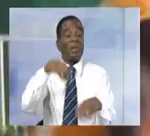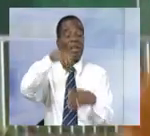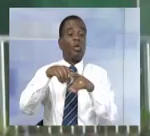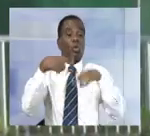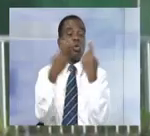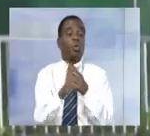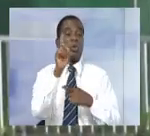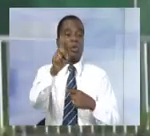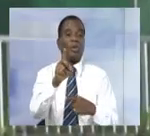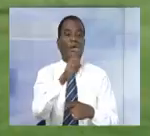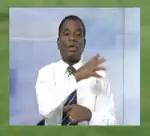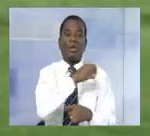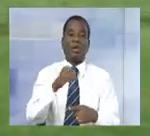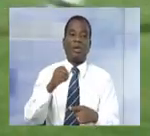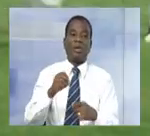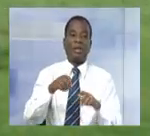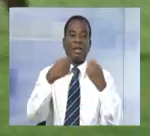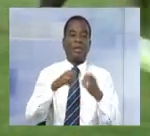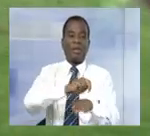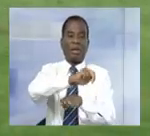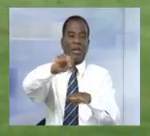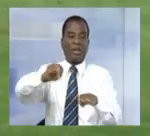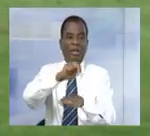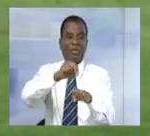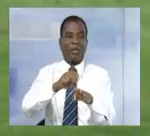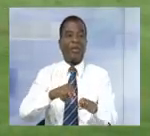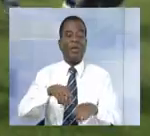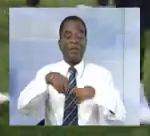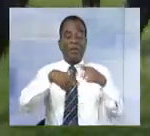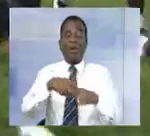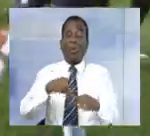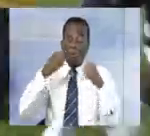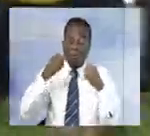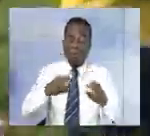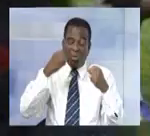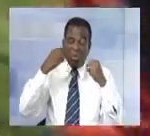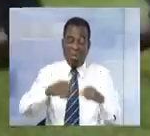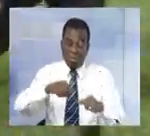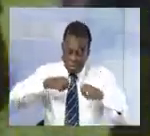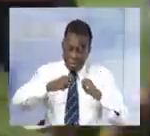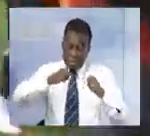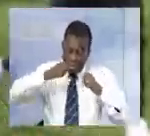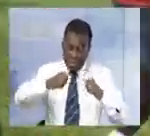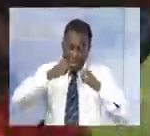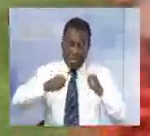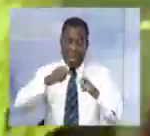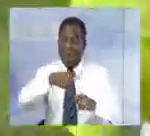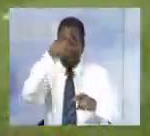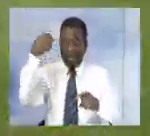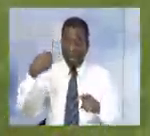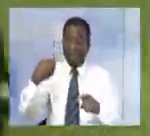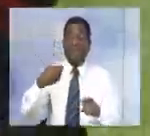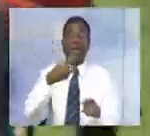D, guillemets mis à part, les éléphants vont avoir fort à faire face au Cameroun, quadruple champion d'Afrique en quête de rachat après 2 cannes